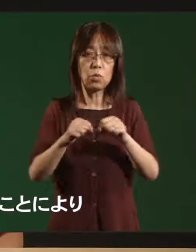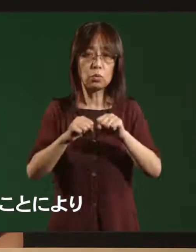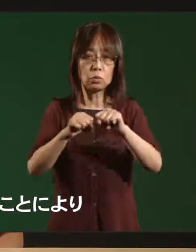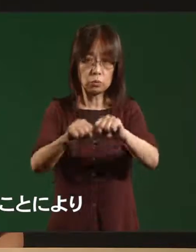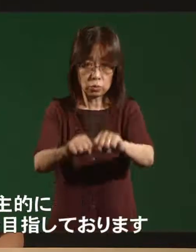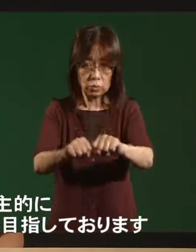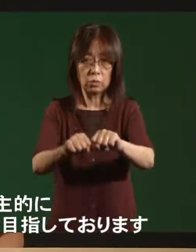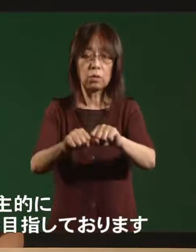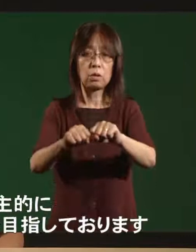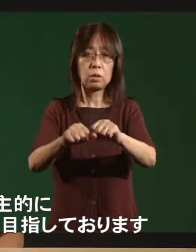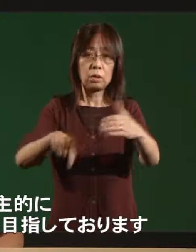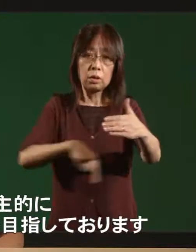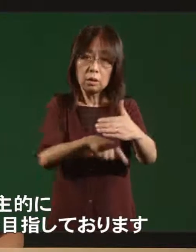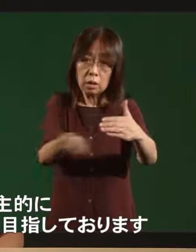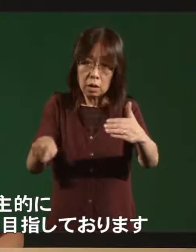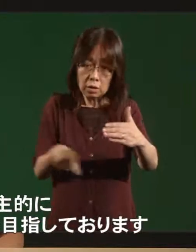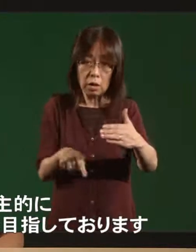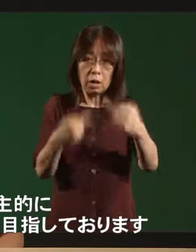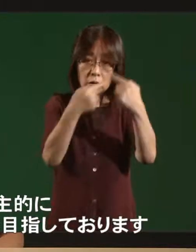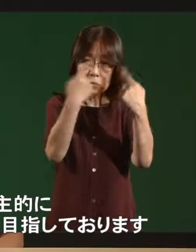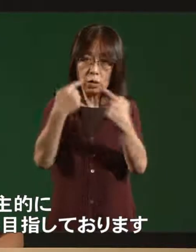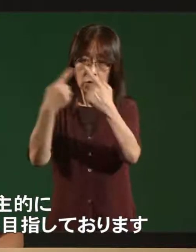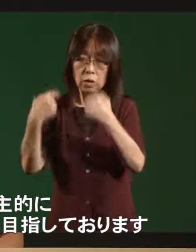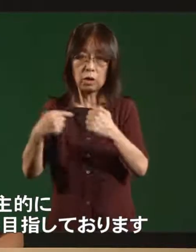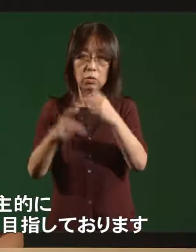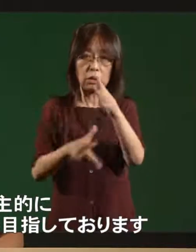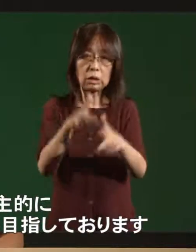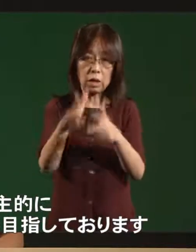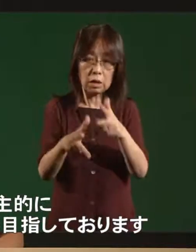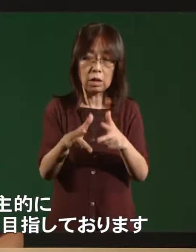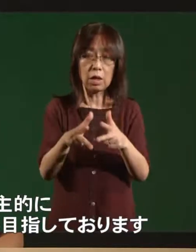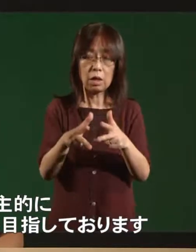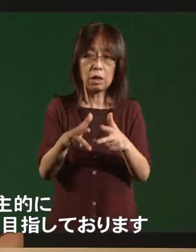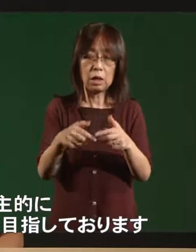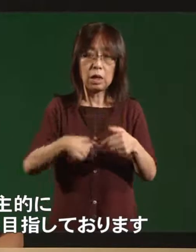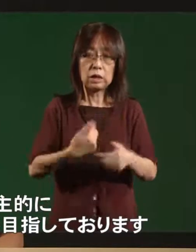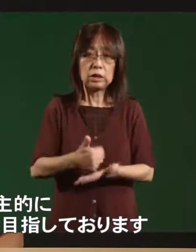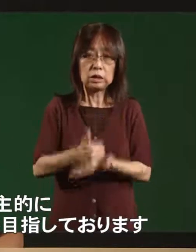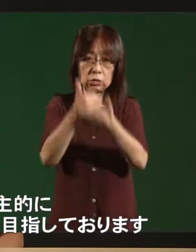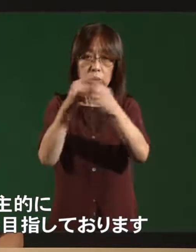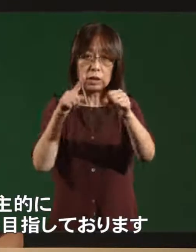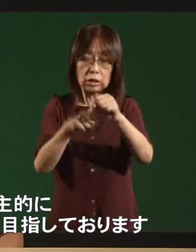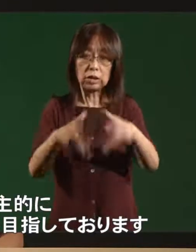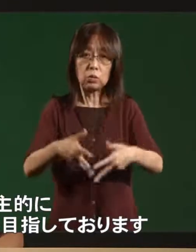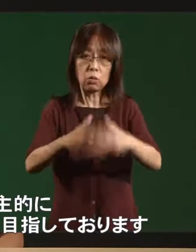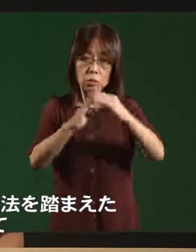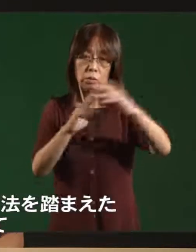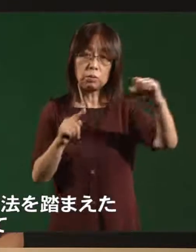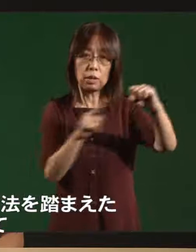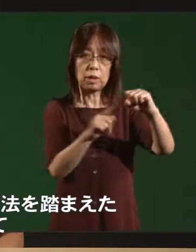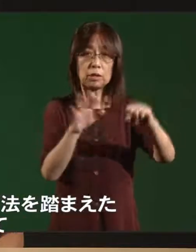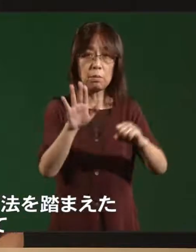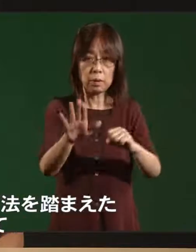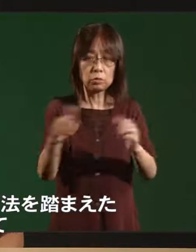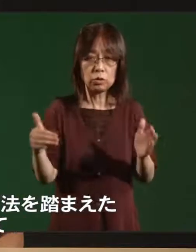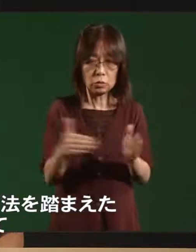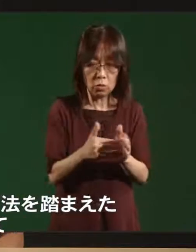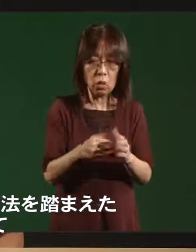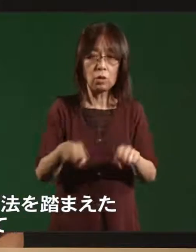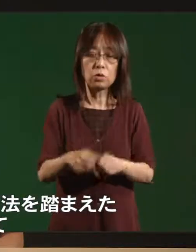よりそれぞれの機関が自主的に取り組みを推進することを目指しております以上